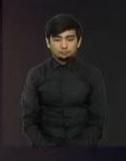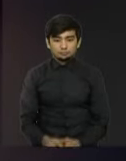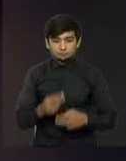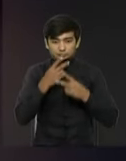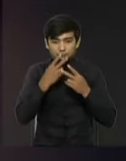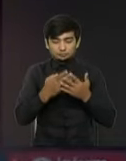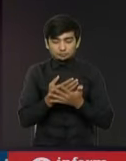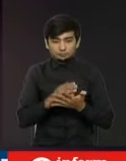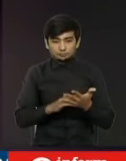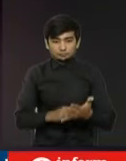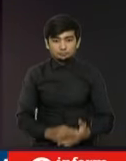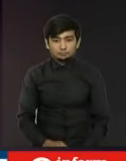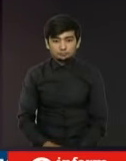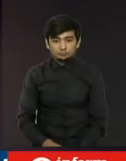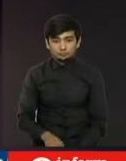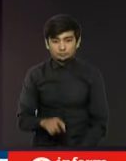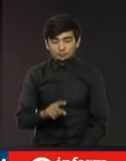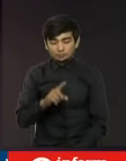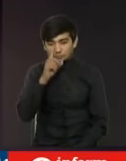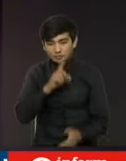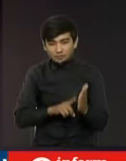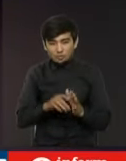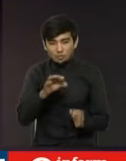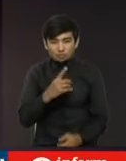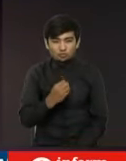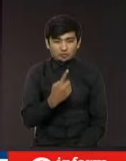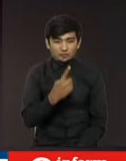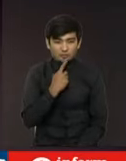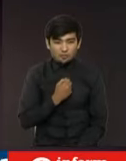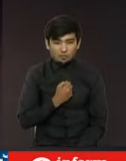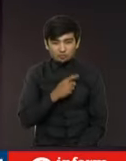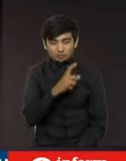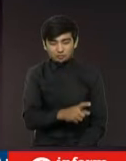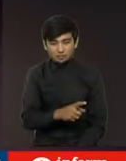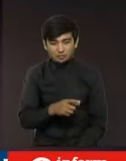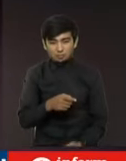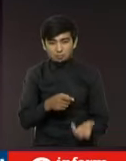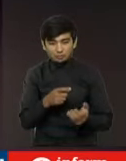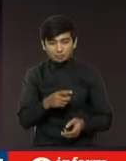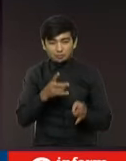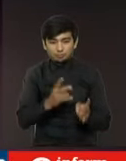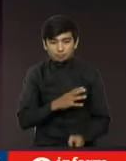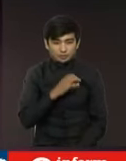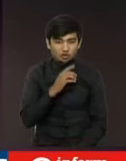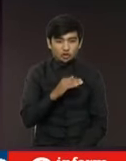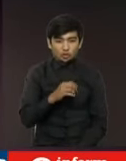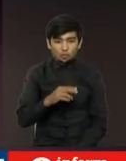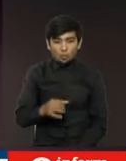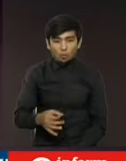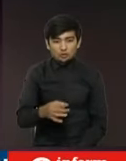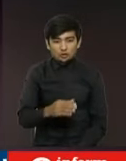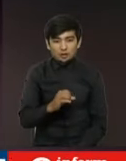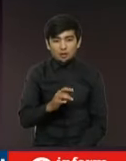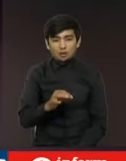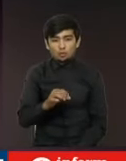Назарларыңызда информбюро. Айдың күннің аманда тағы бір әскери оқ тиіп жараланды. Оқиға Жетісу облысындағы Сарыөзек гарнизонында